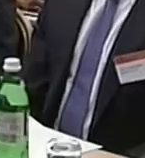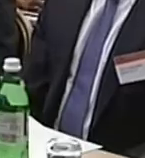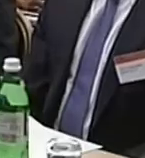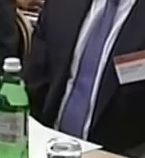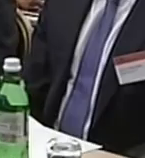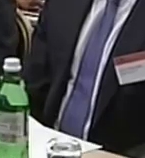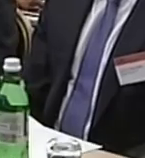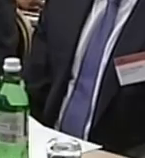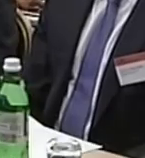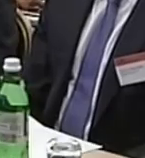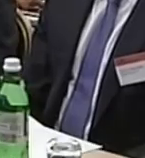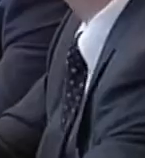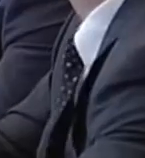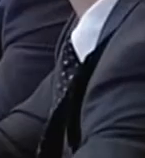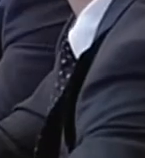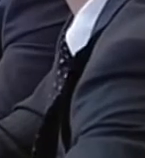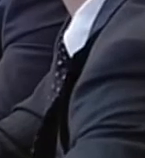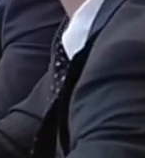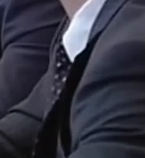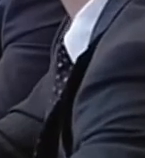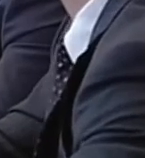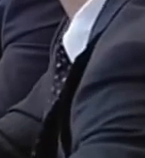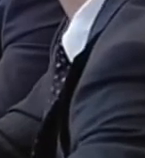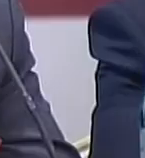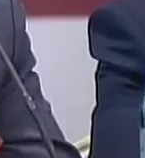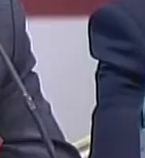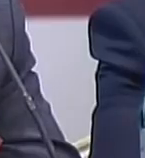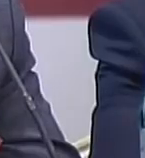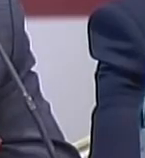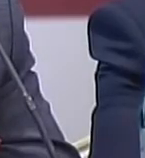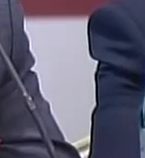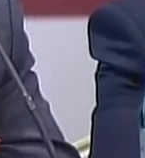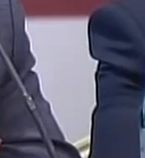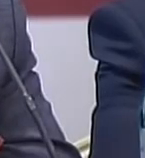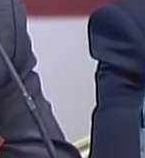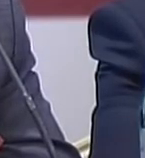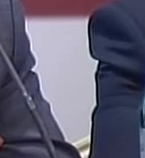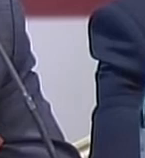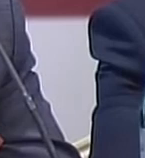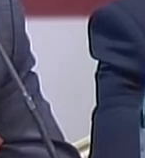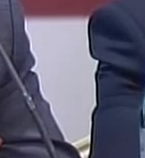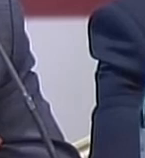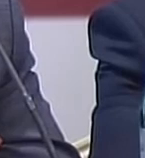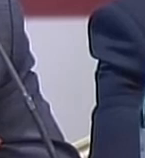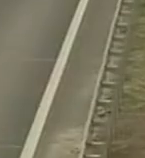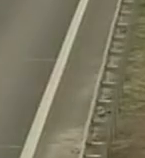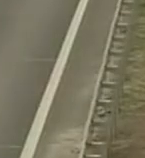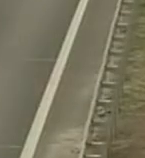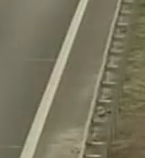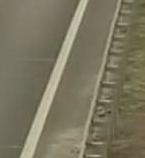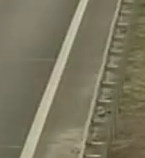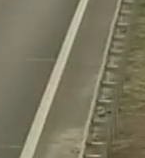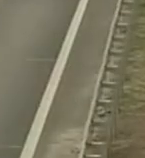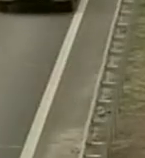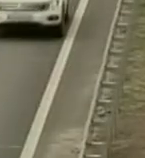цього транспортна система? В країні не вистачає інфраструктури. Відповідно, тому що немає грошей на її розвиток.